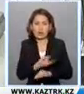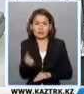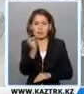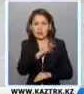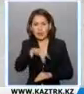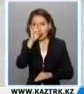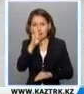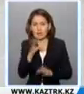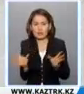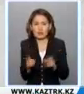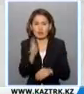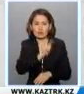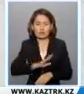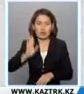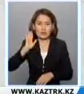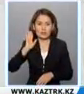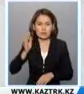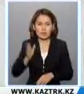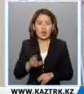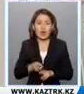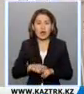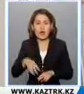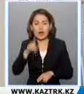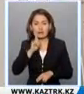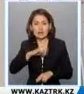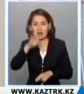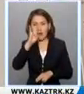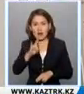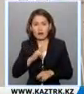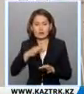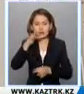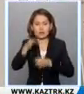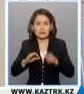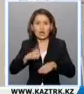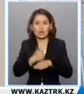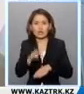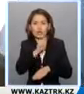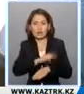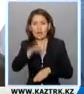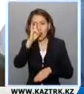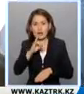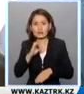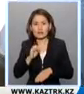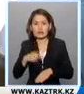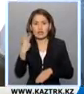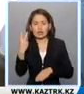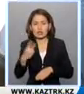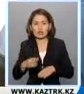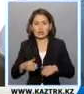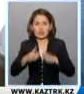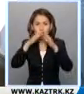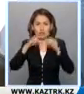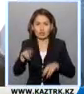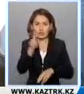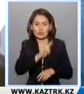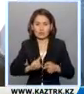тиімді пайдаланатын боламыз. Бұл әрине болашақтың еншісінде, ал әзірге қазғарыштың негізгі жұмысы қазсат 2 жер серігін жоғалтып